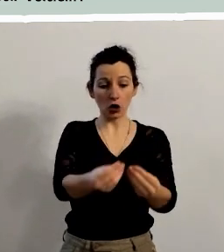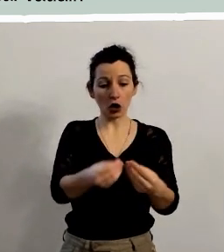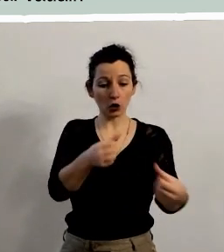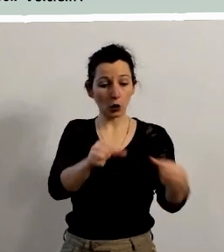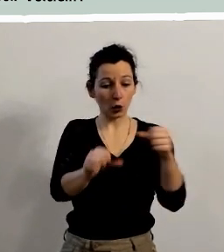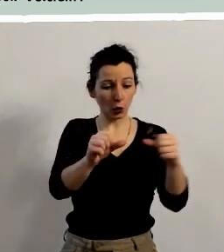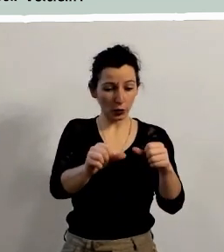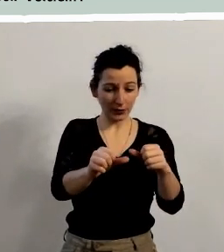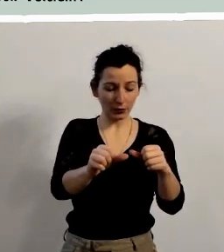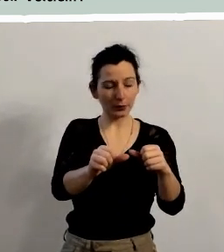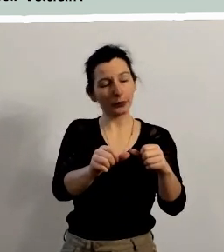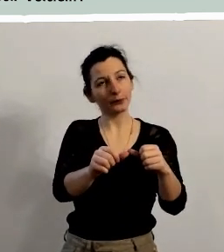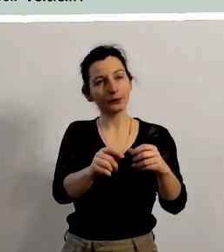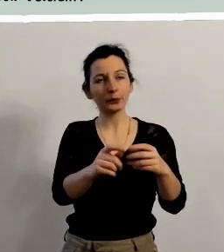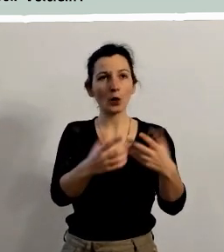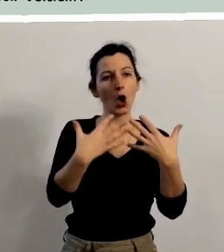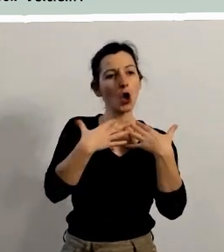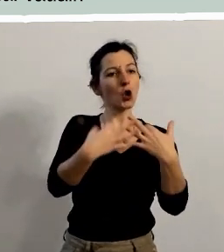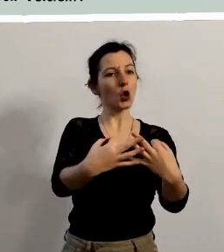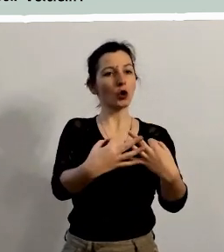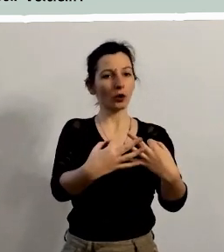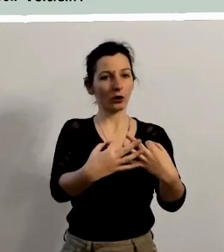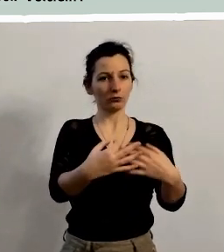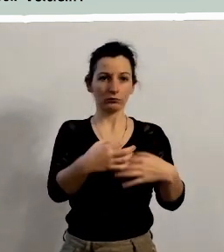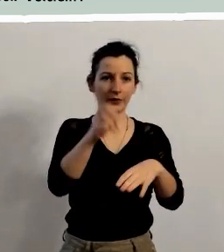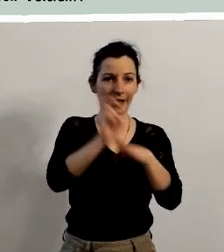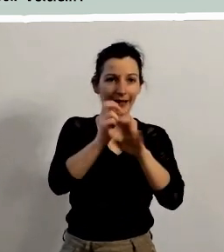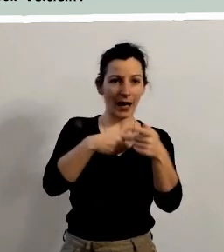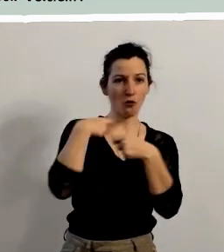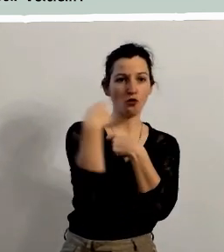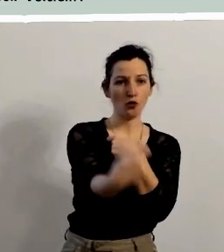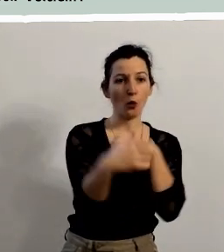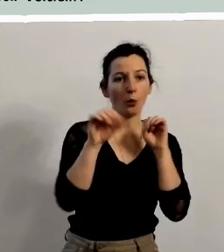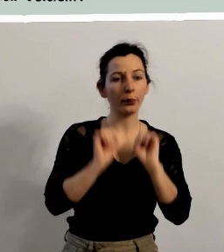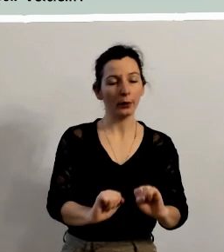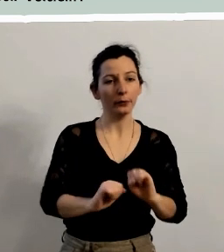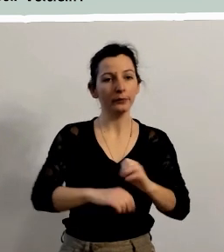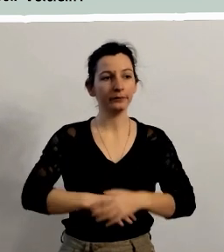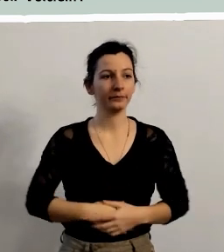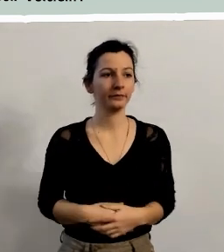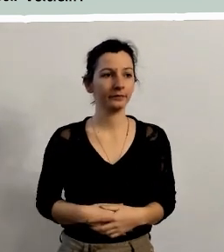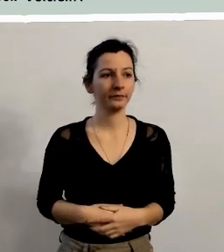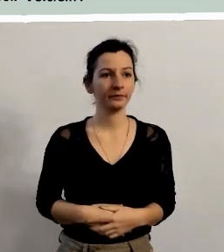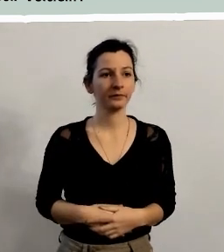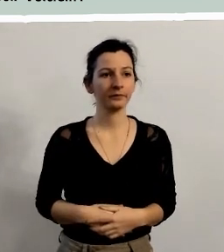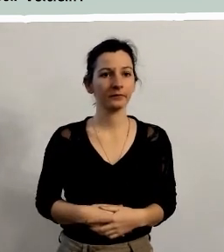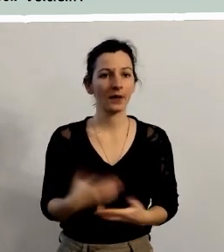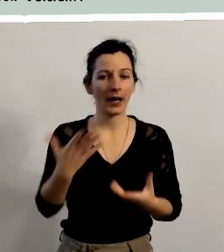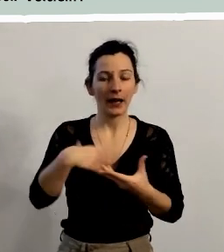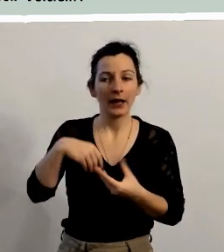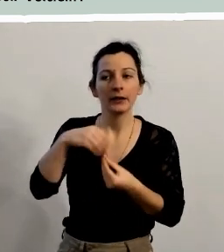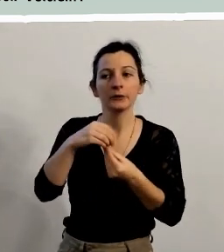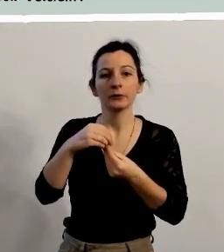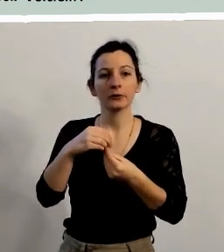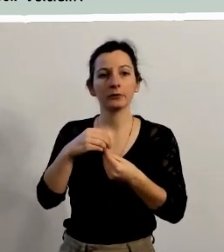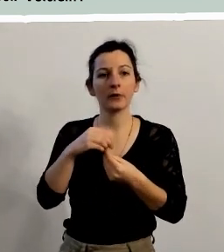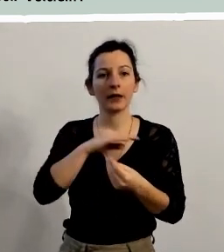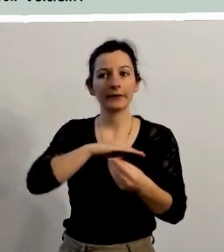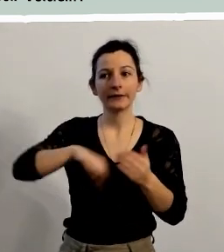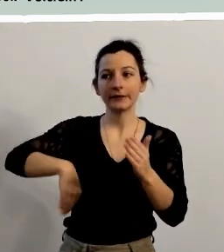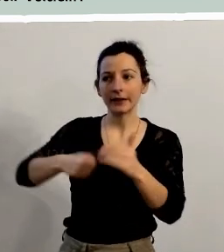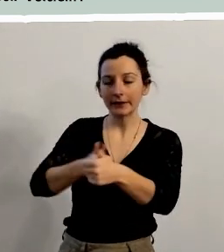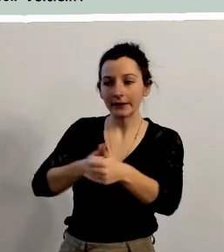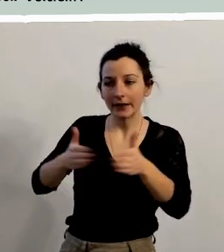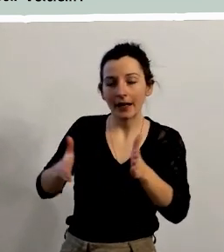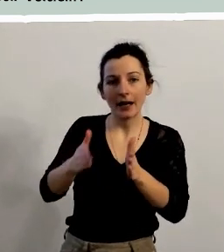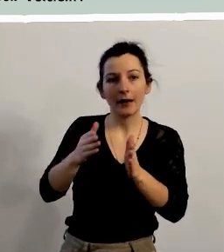conditions pas stériles, mais au moins que ça va permettre de les conserver plus longtemps. Et enfin, un petit point sur